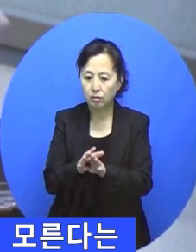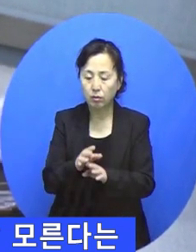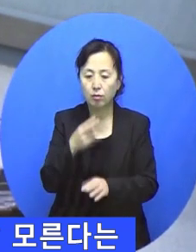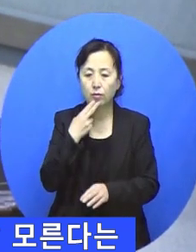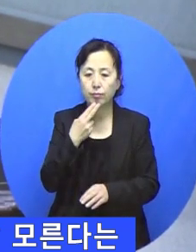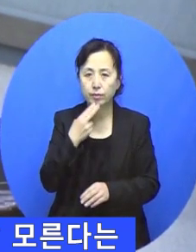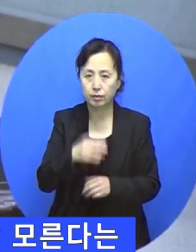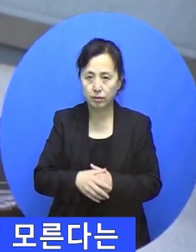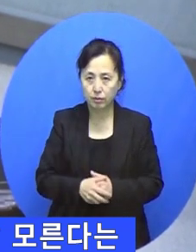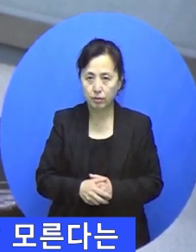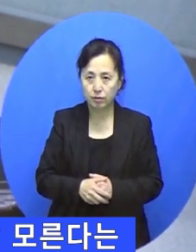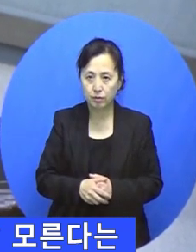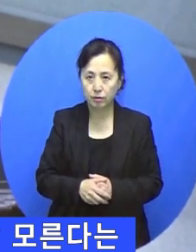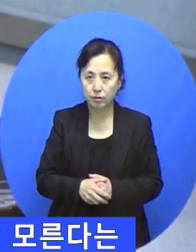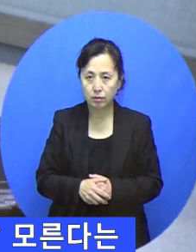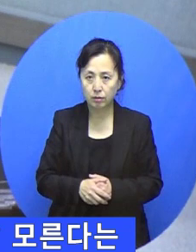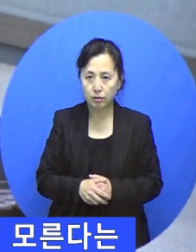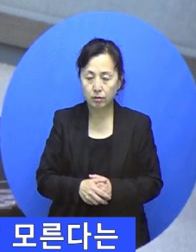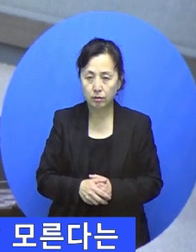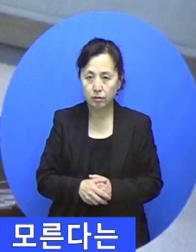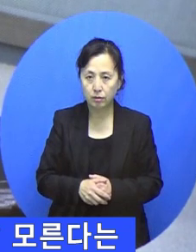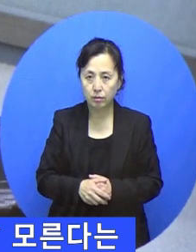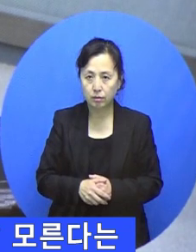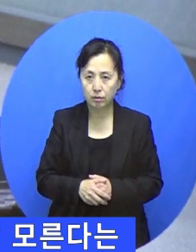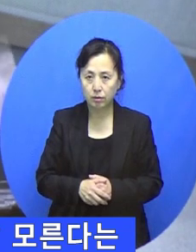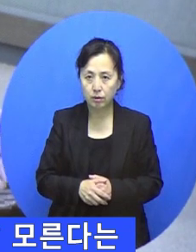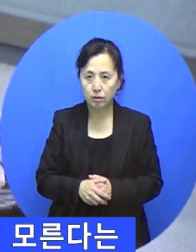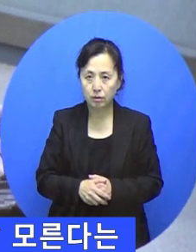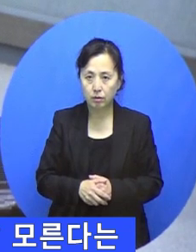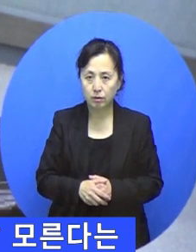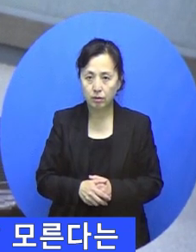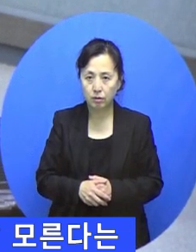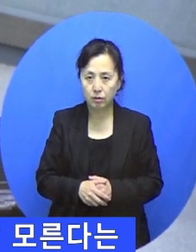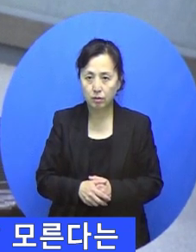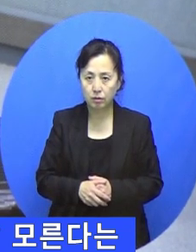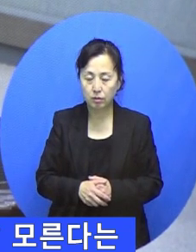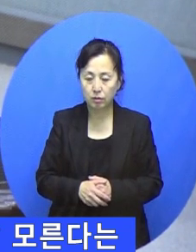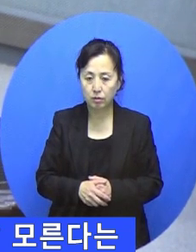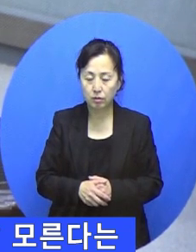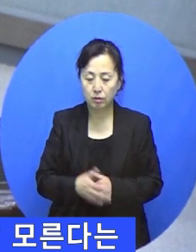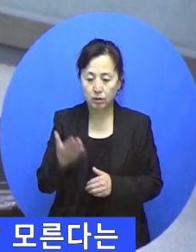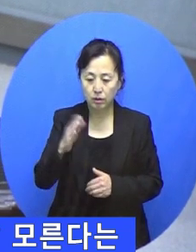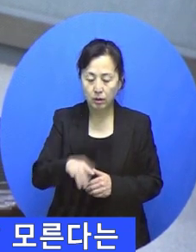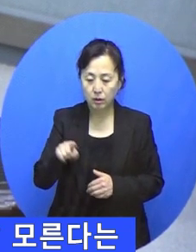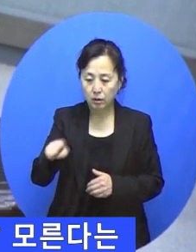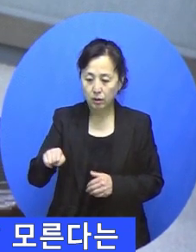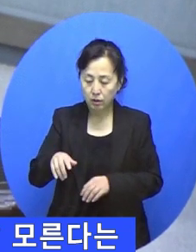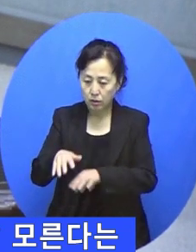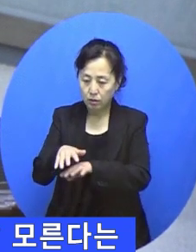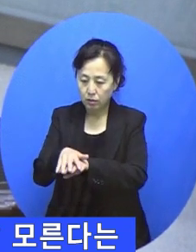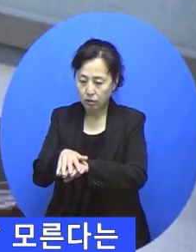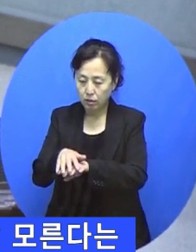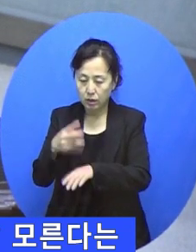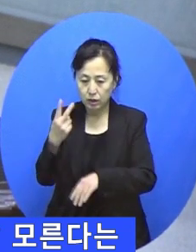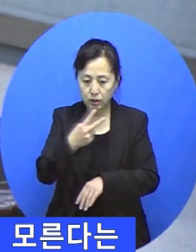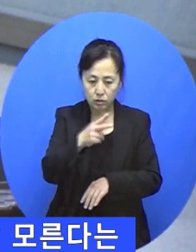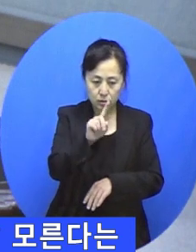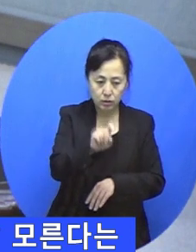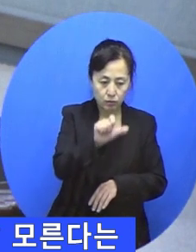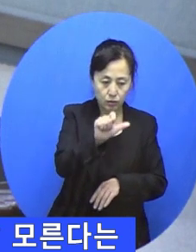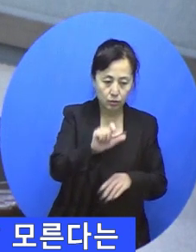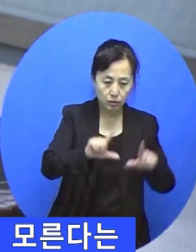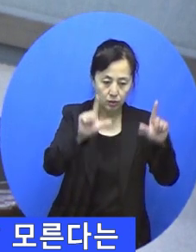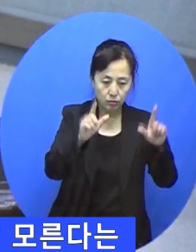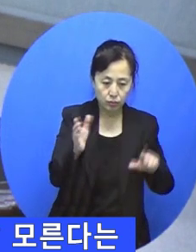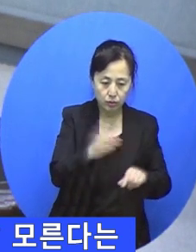수원시에서 주는데 어떤 한 개인이 한 두세 명 분께서 2015년부터